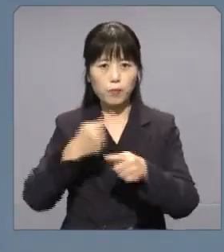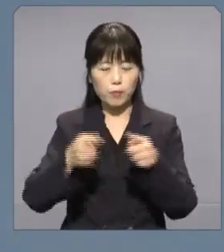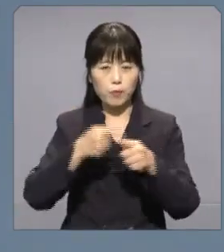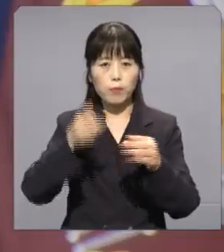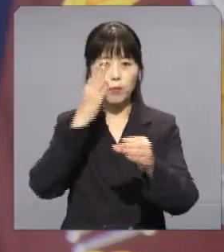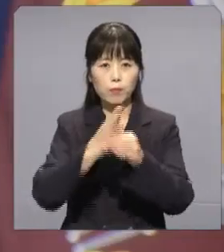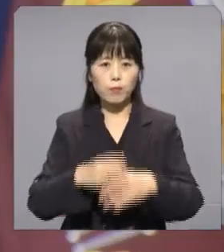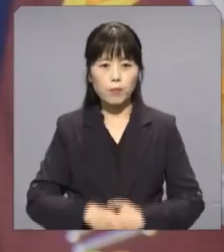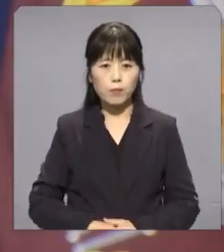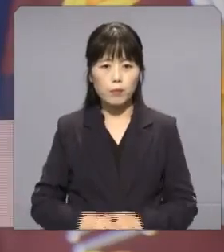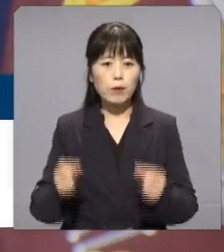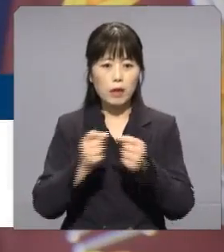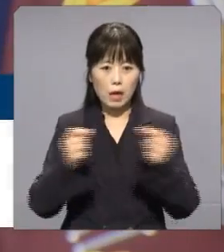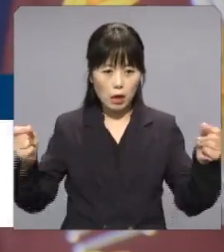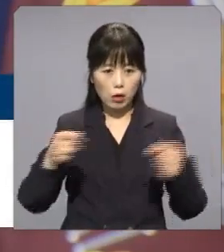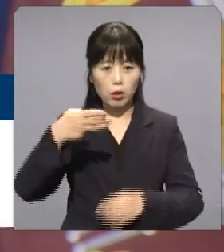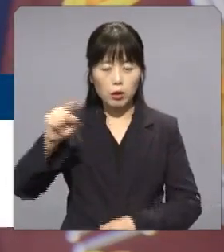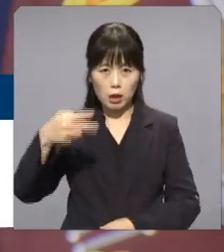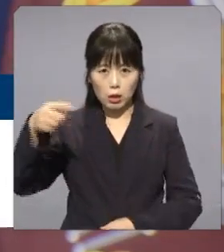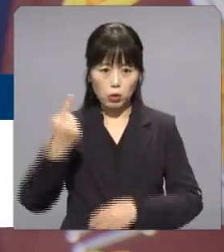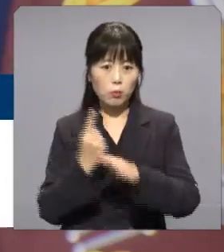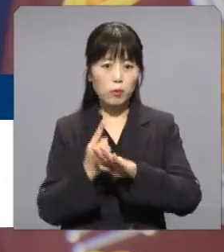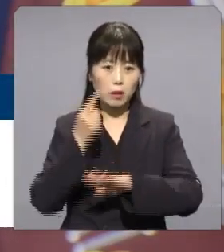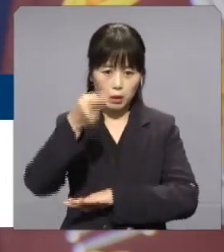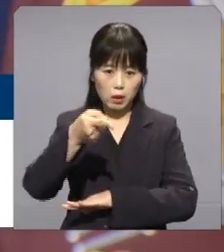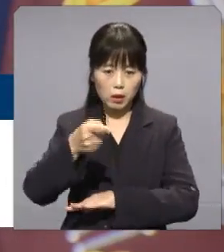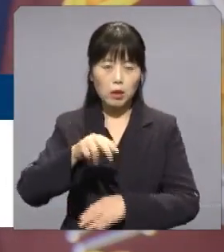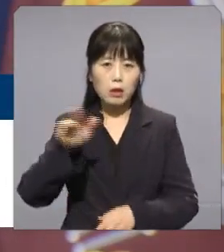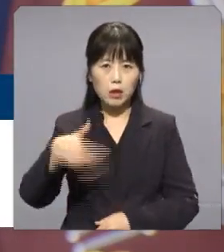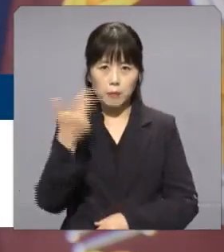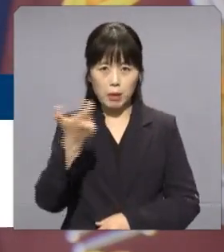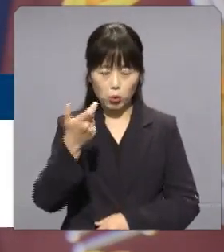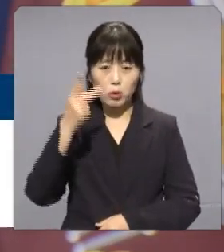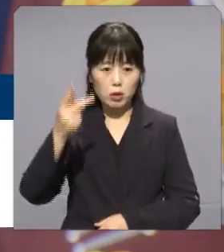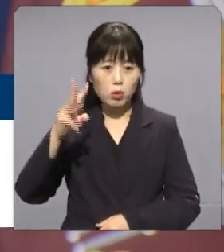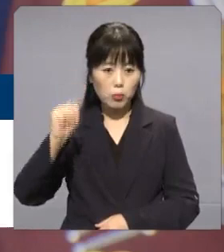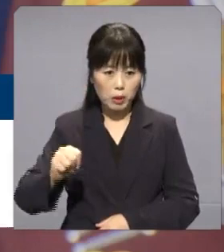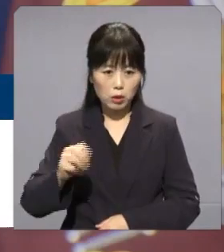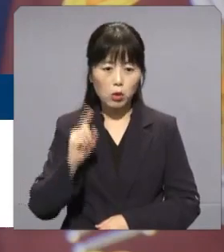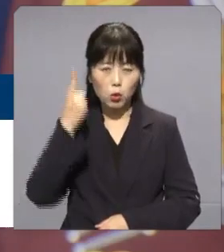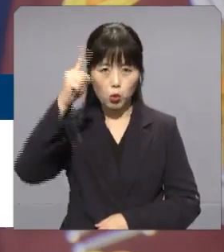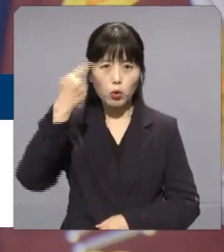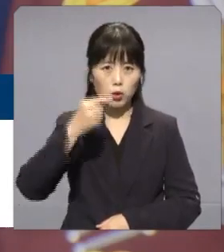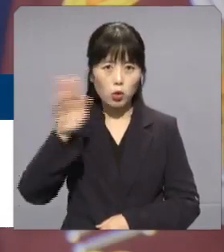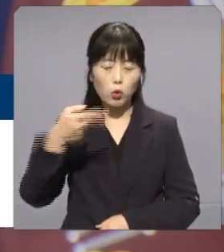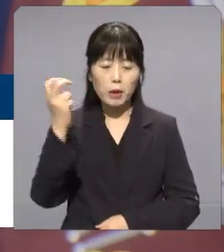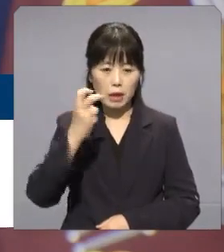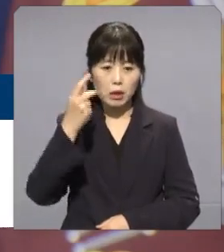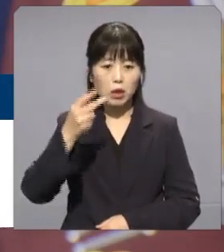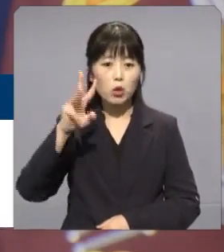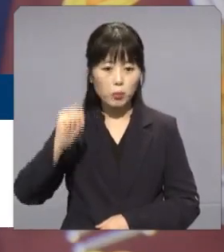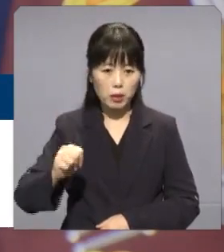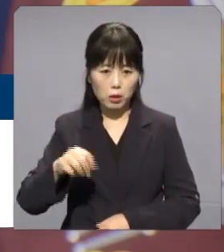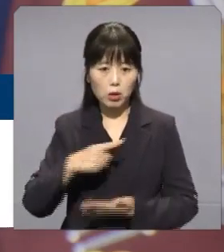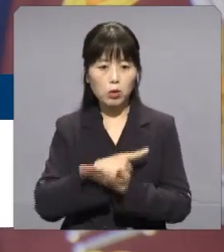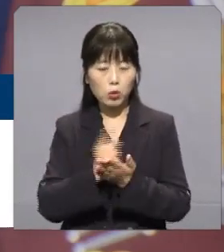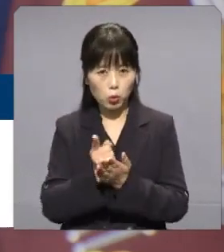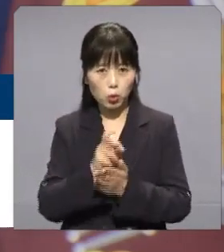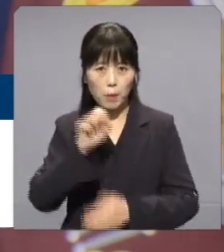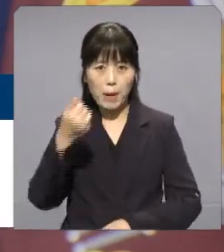분석입니다. 장거리 탄도미사일의 비행거리는 약 760km, 고도는 약 1920km,